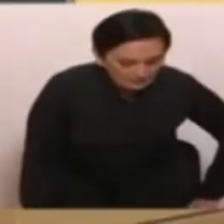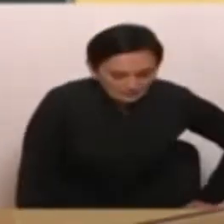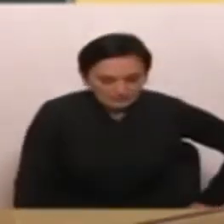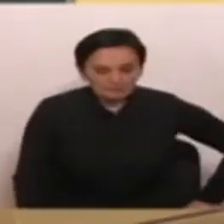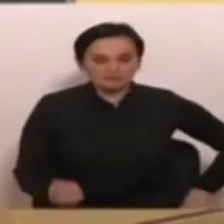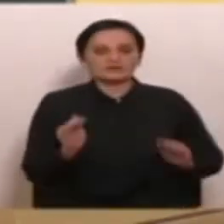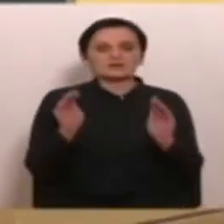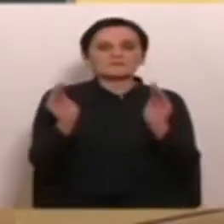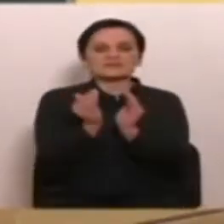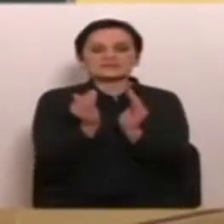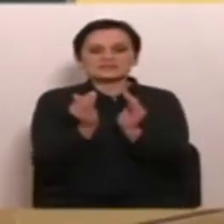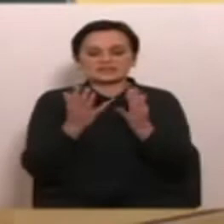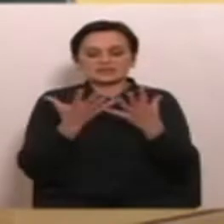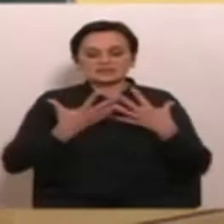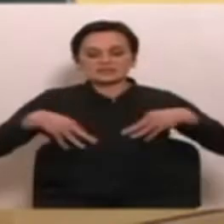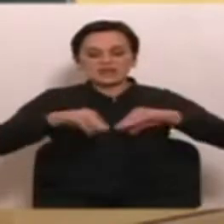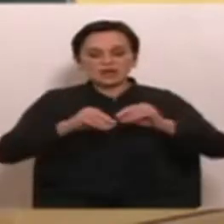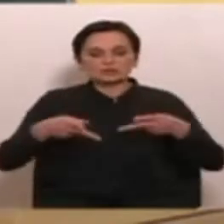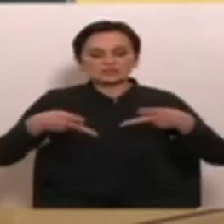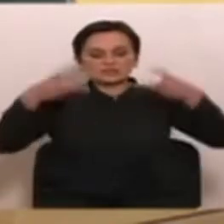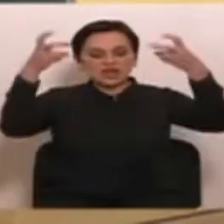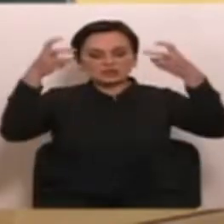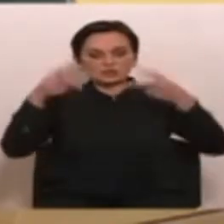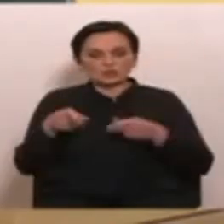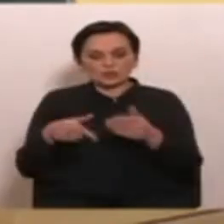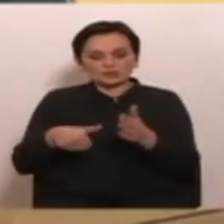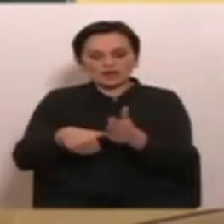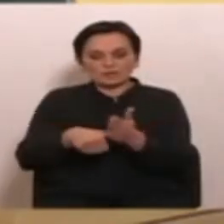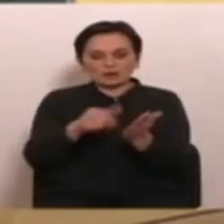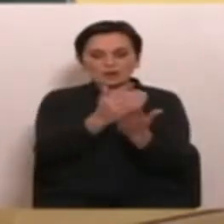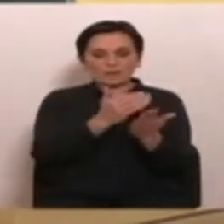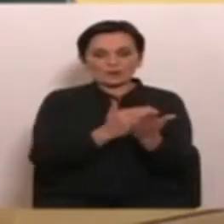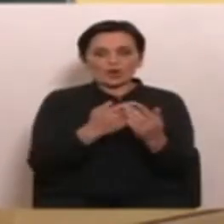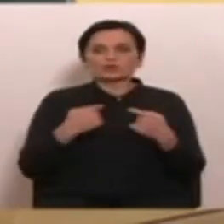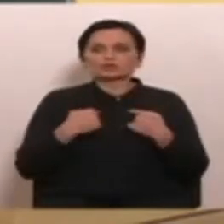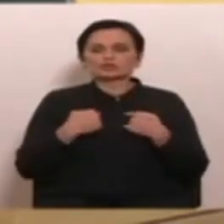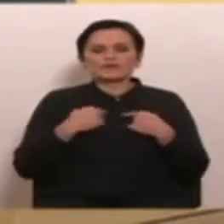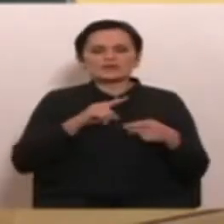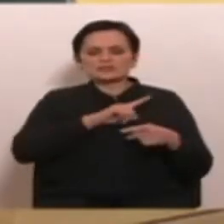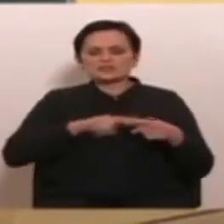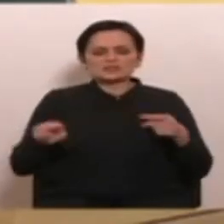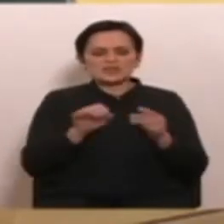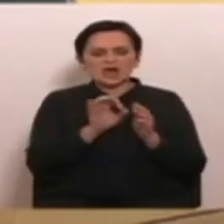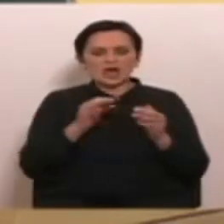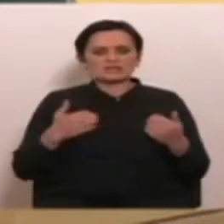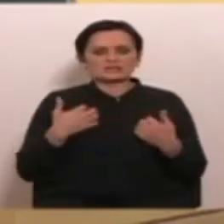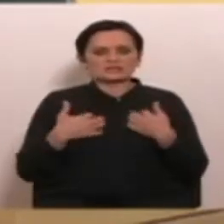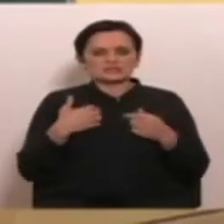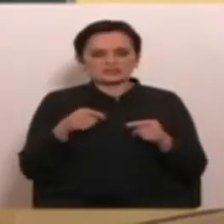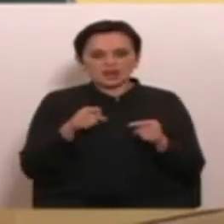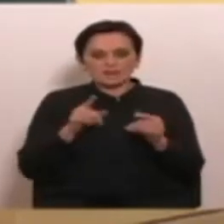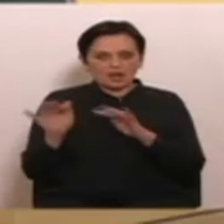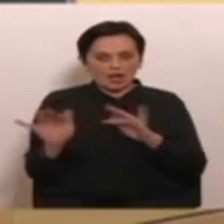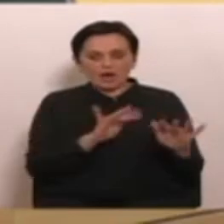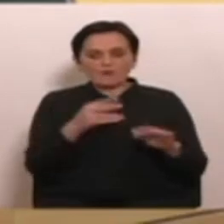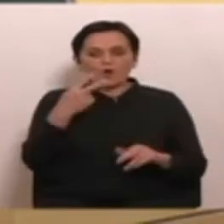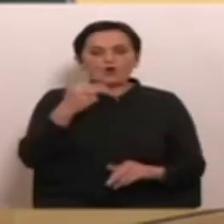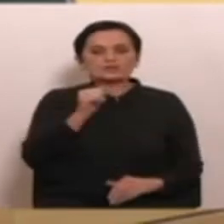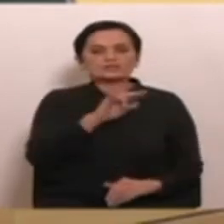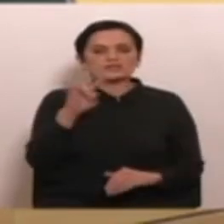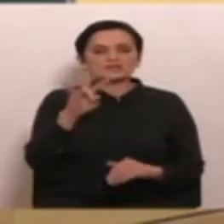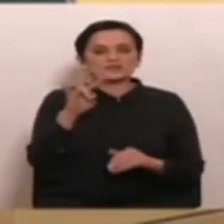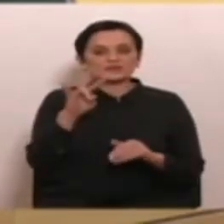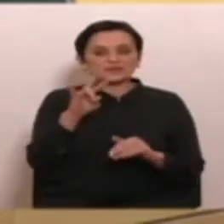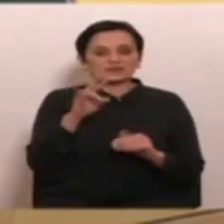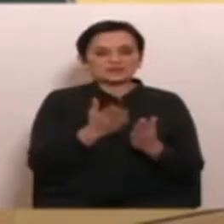საოჯახო სასტუმროების დახმარების პროგრამა, რომელიც ჩვენ სასწრაფო წესით ავამოქმედეთ 20 ივნისის მოვლენების შემდეგ